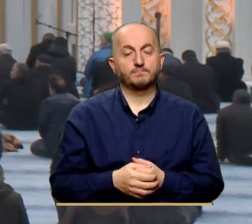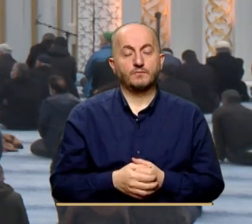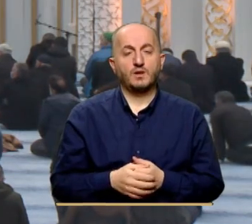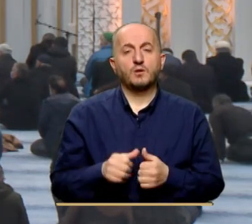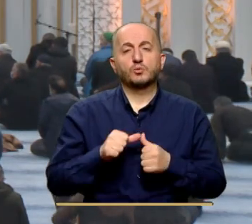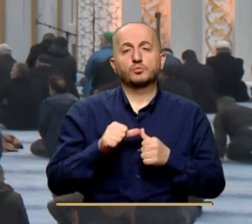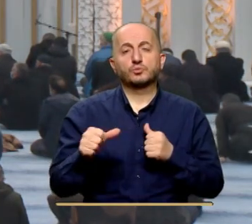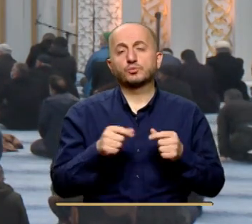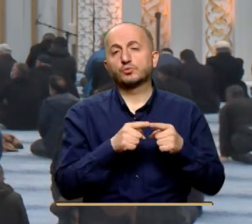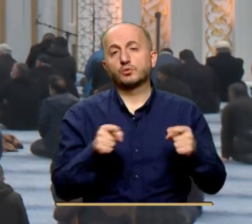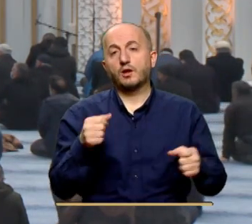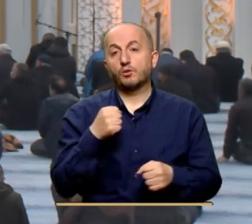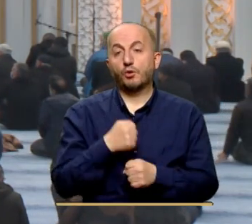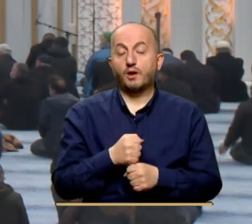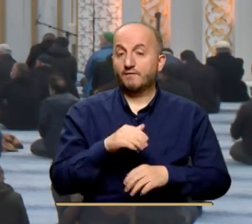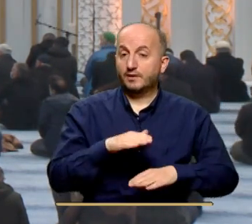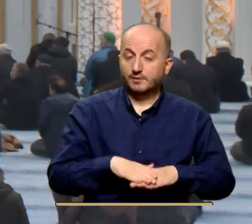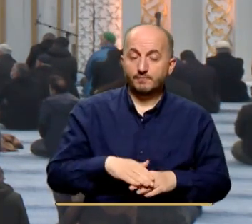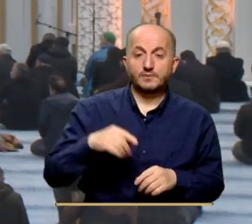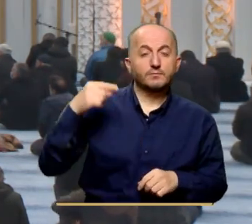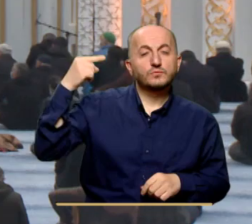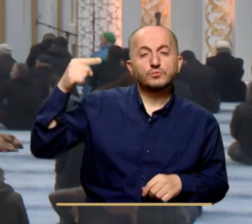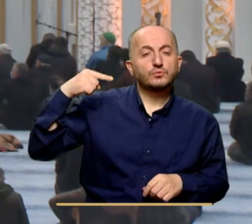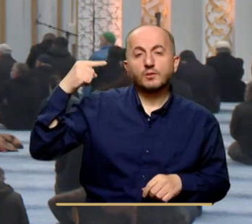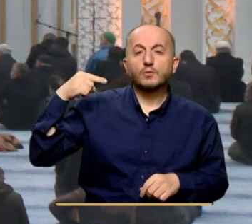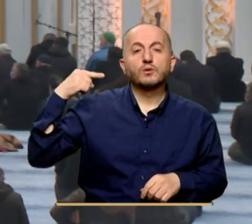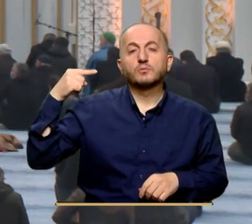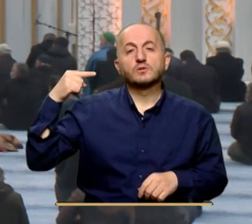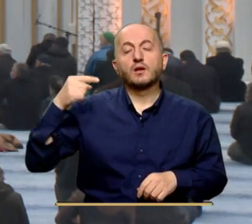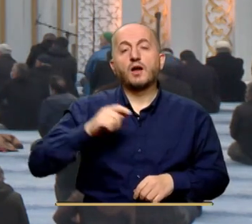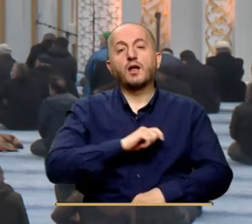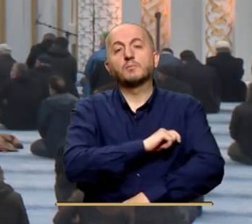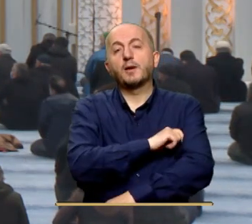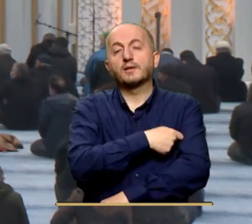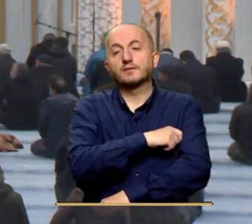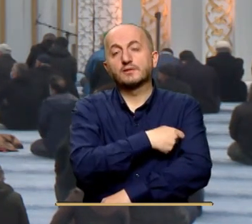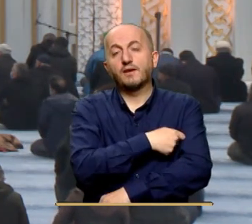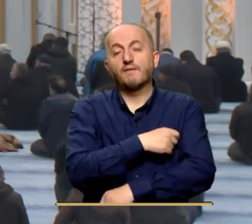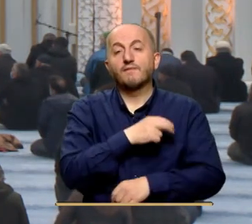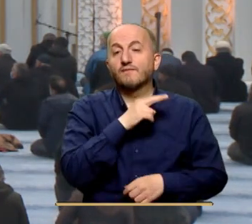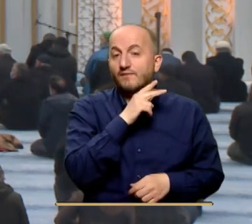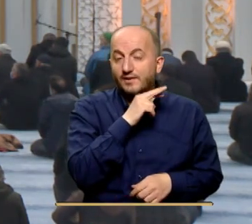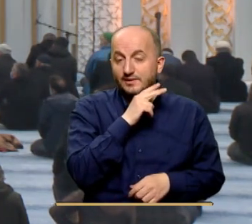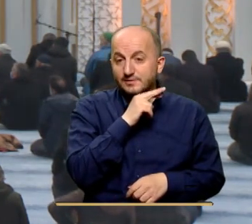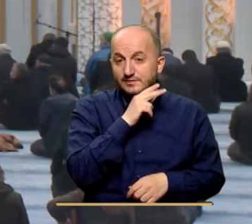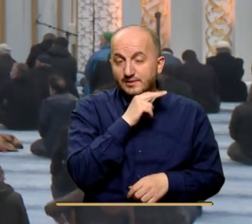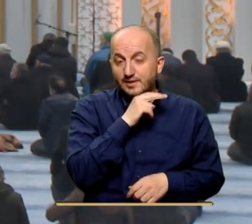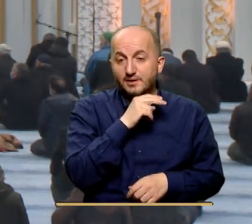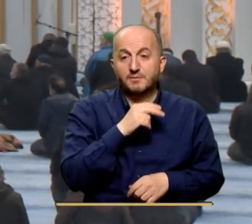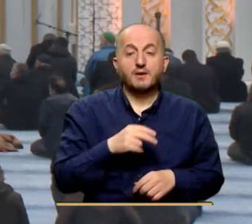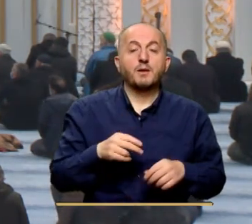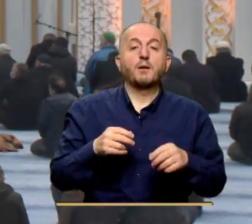Uzun süre görev yaptım. Düşünebiliyor musunuz? Almanya'dan Fransa'ya,